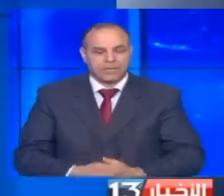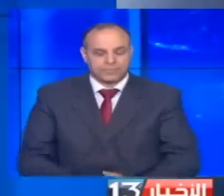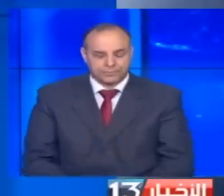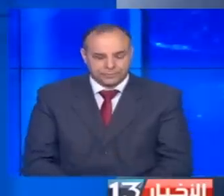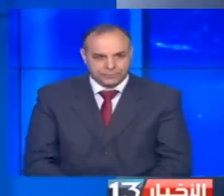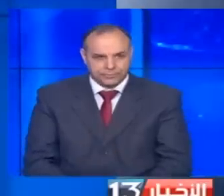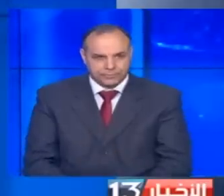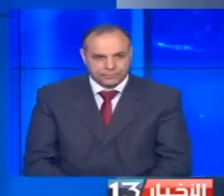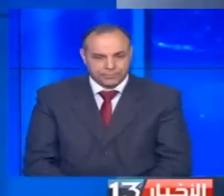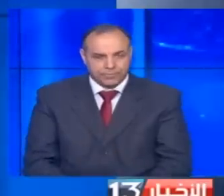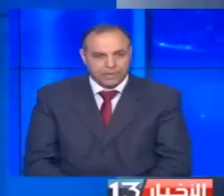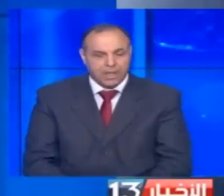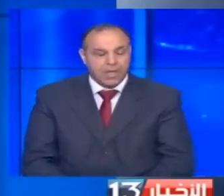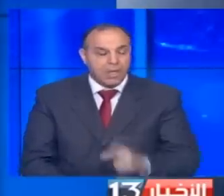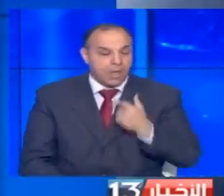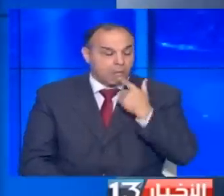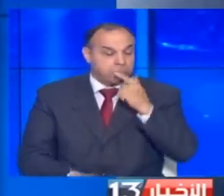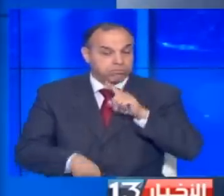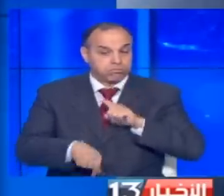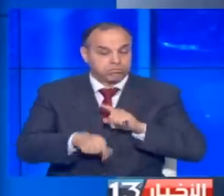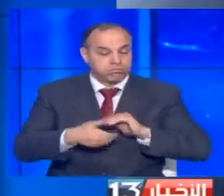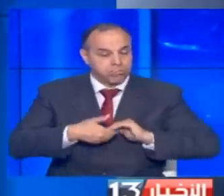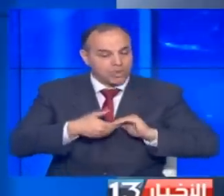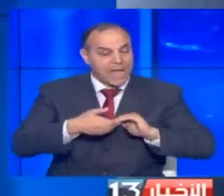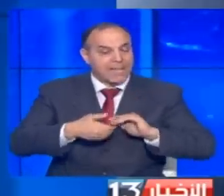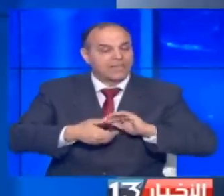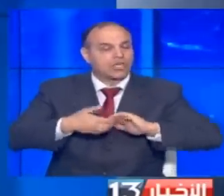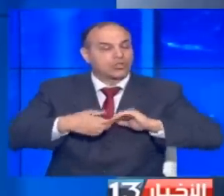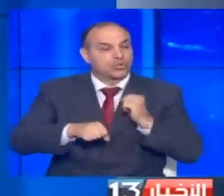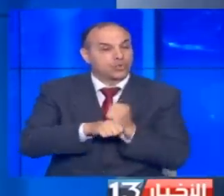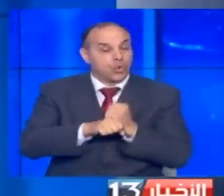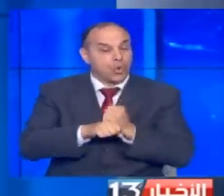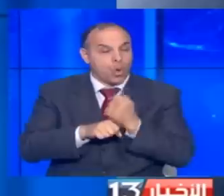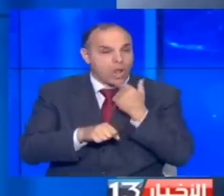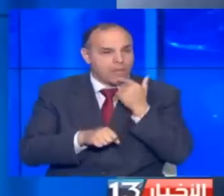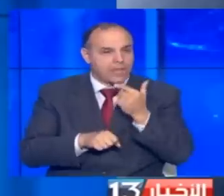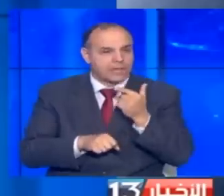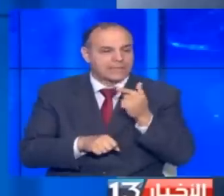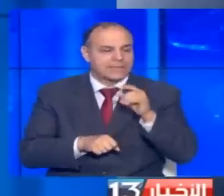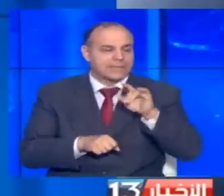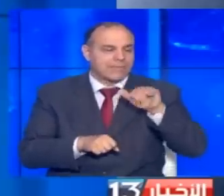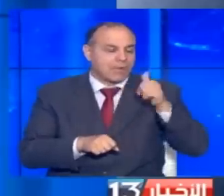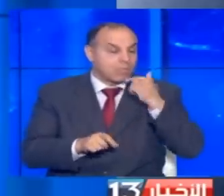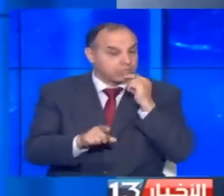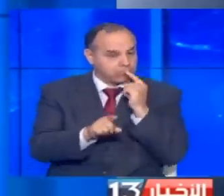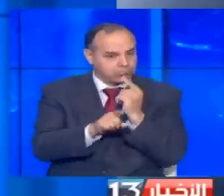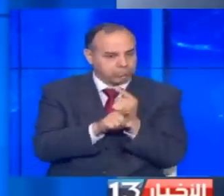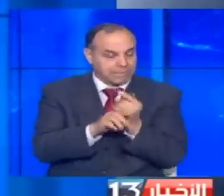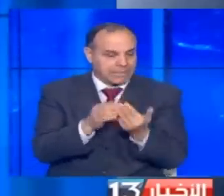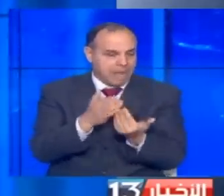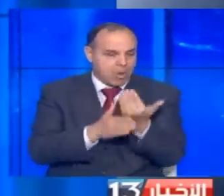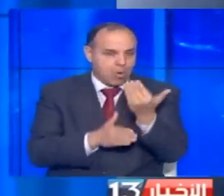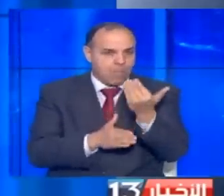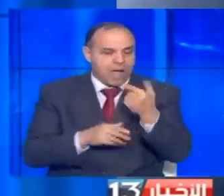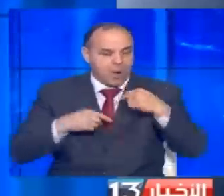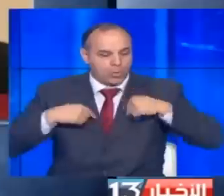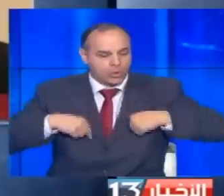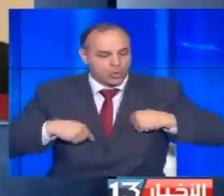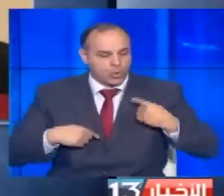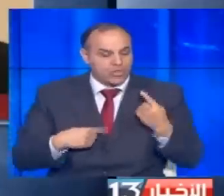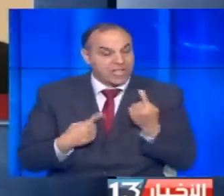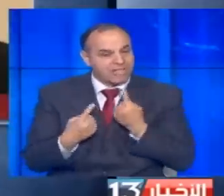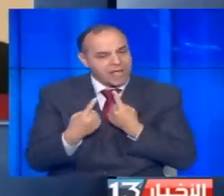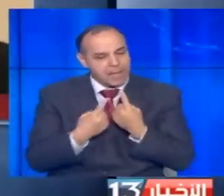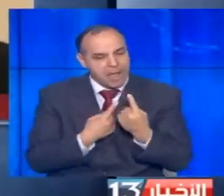وقد وصف الامين العام المساعد للاتحاد العام التونسي للشغل سامي الطاهري اللقاء الذي جمع صباح اليوم رئيس الحكومه يوسف